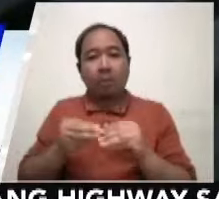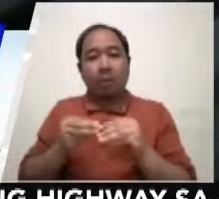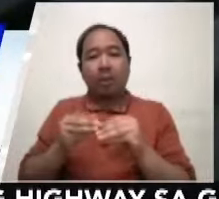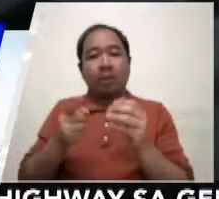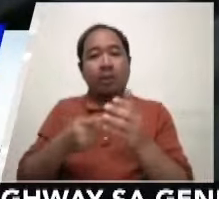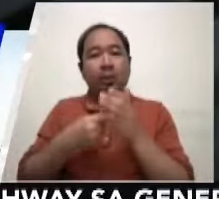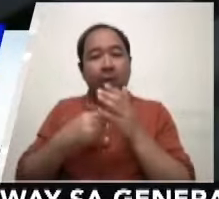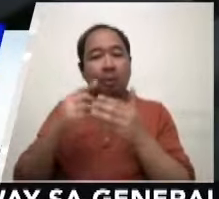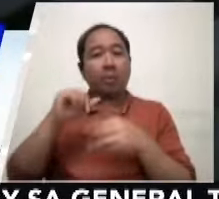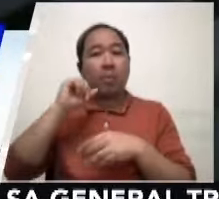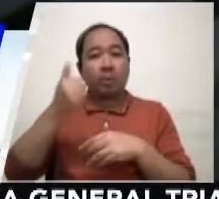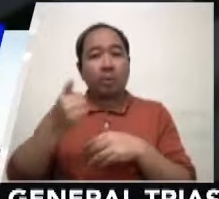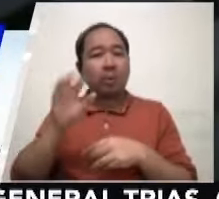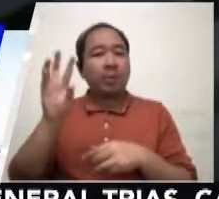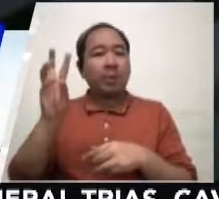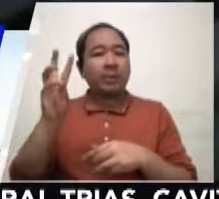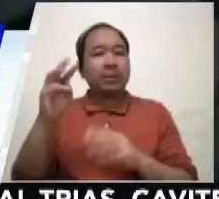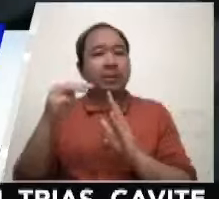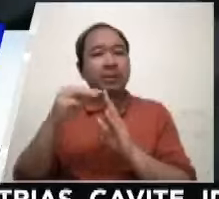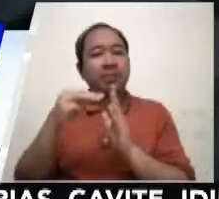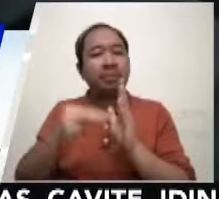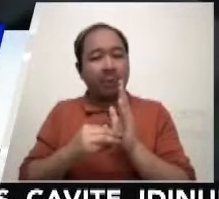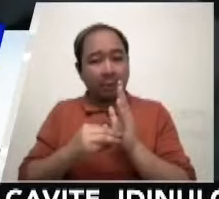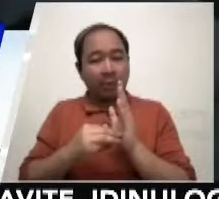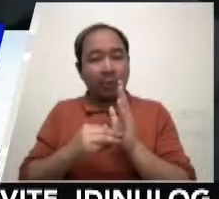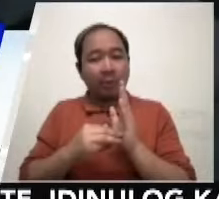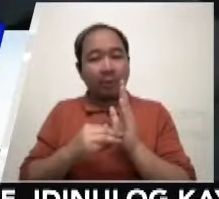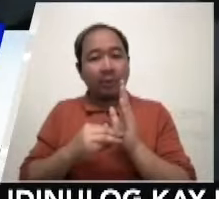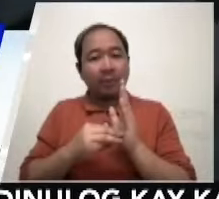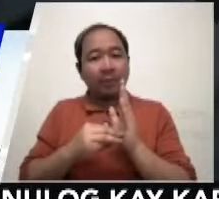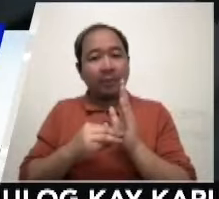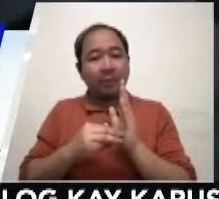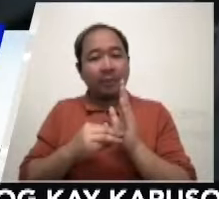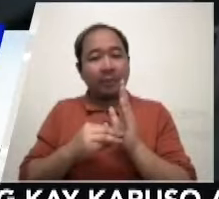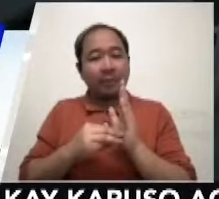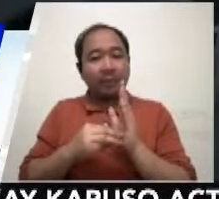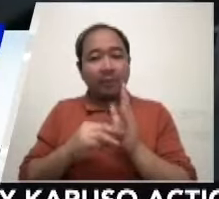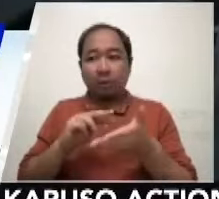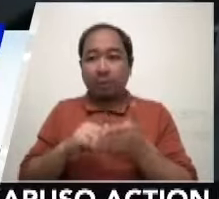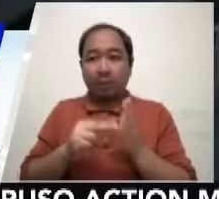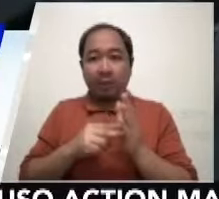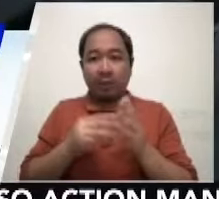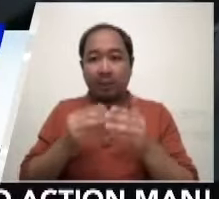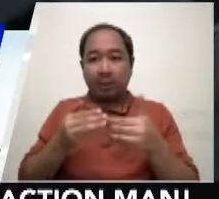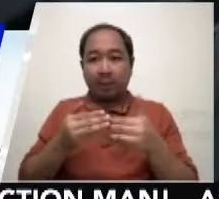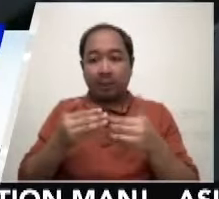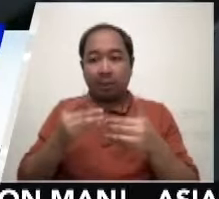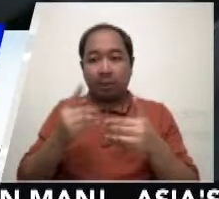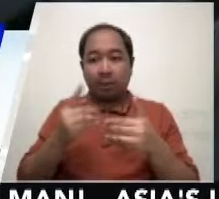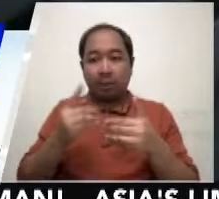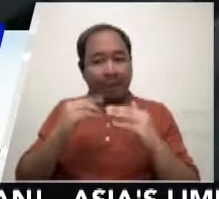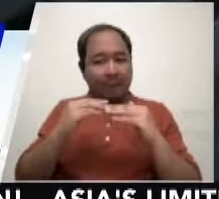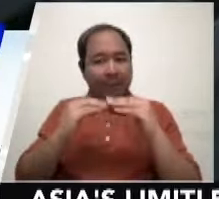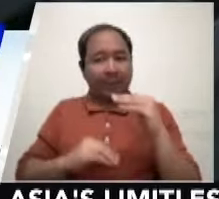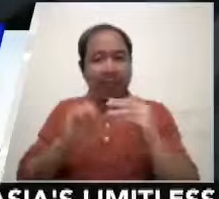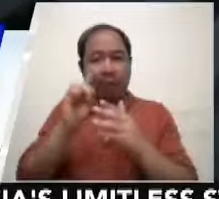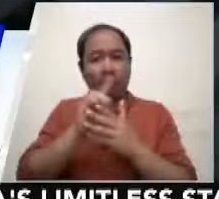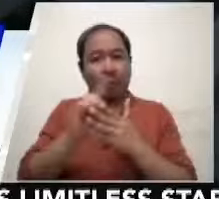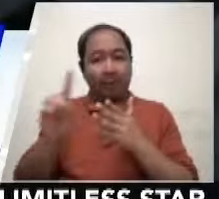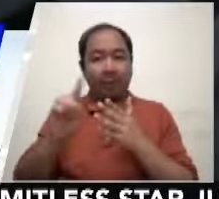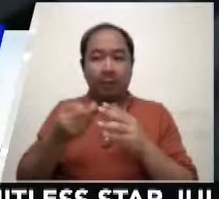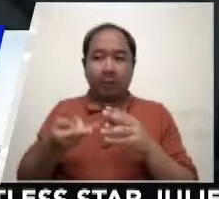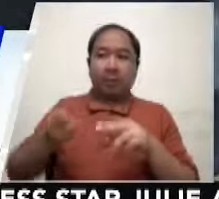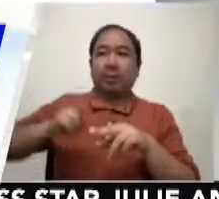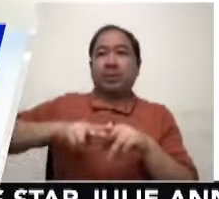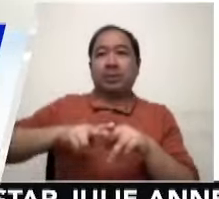6 million na. So in a span of less than a week, ganun yung amount na pinapaproduce